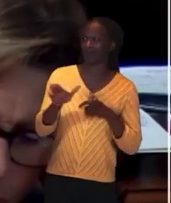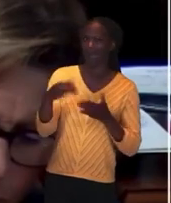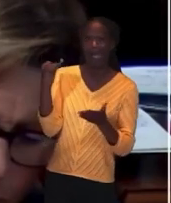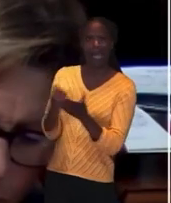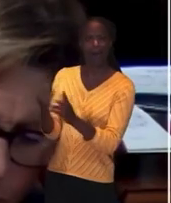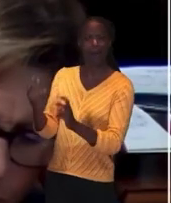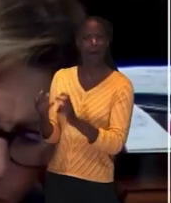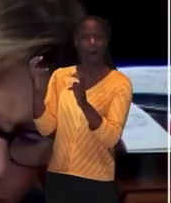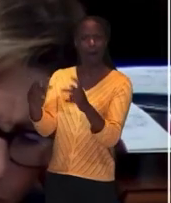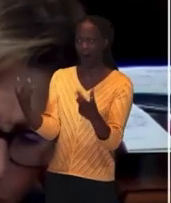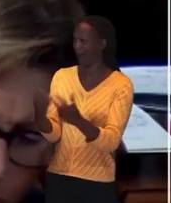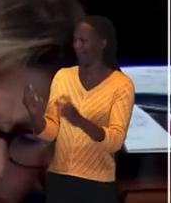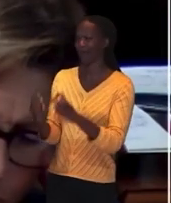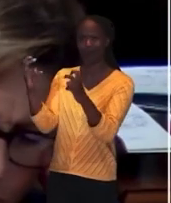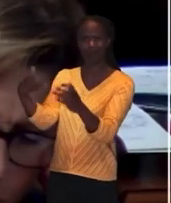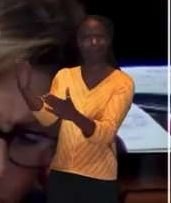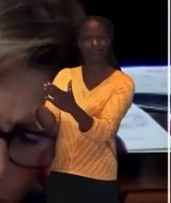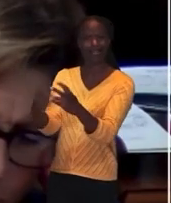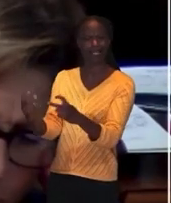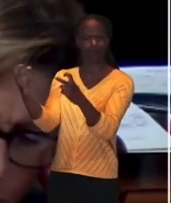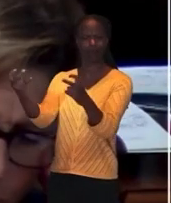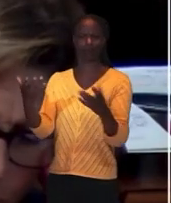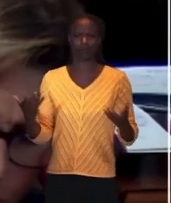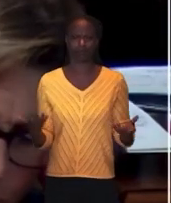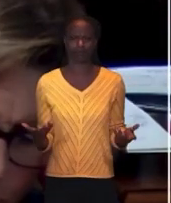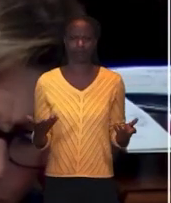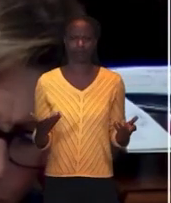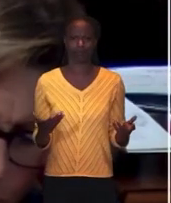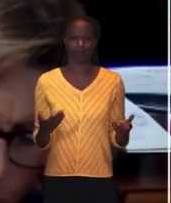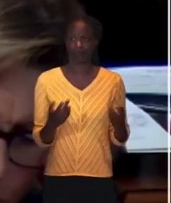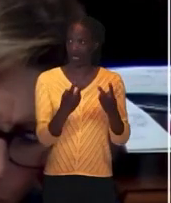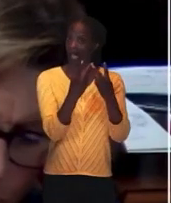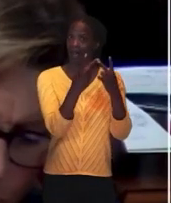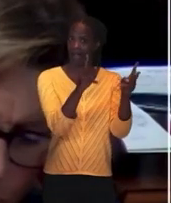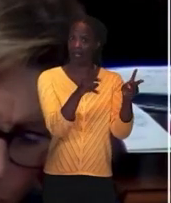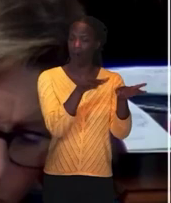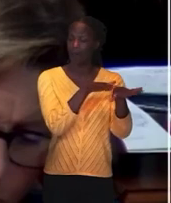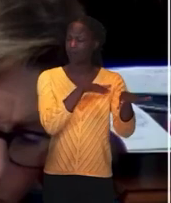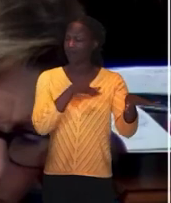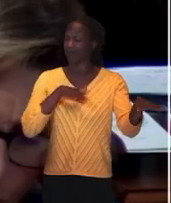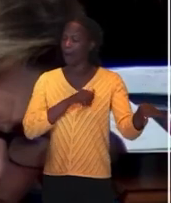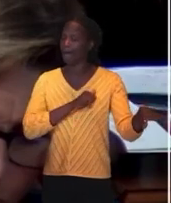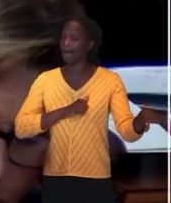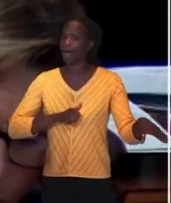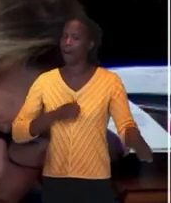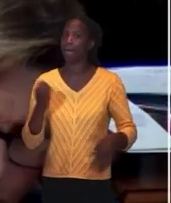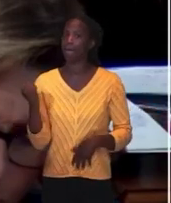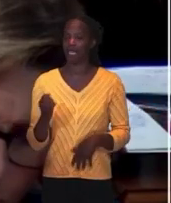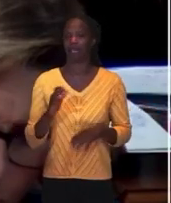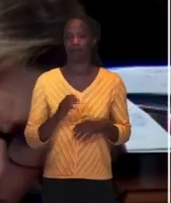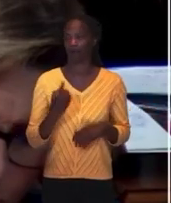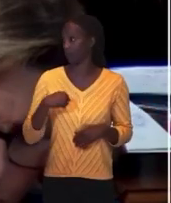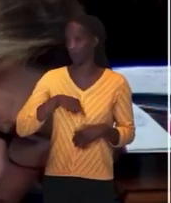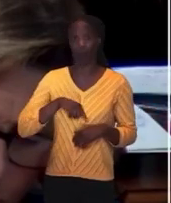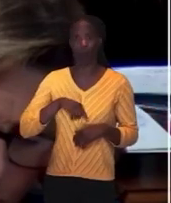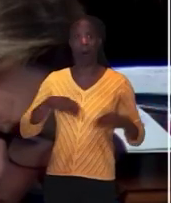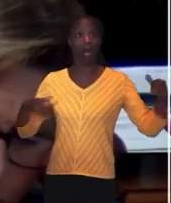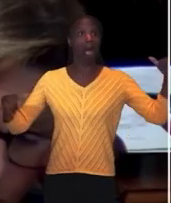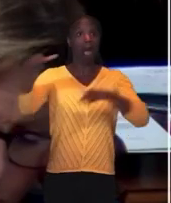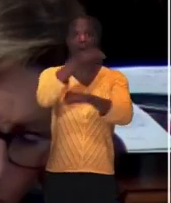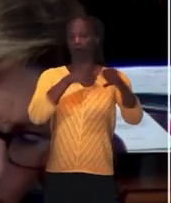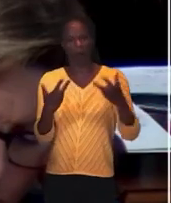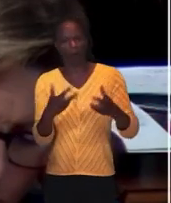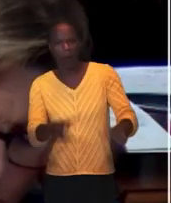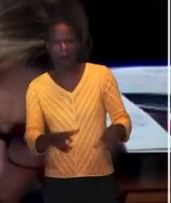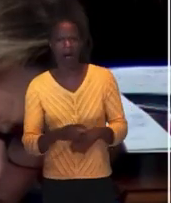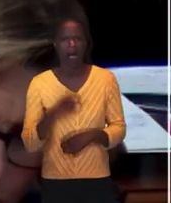y reviendra en aggravant la crise. C'est également une des villes les plus embouteillées de France. Eh bien, nous ne voulons plus d'avions, nous ne voulons plus de trains rapides,